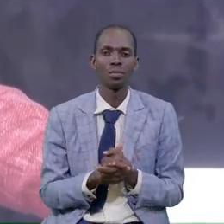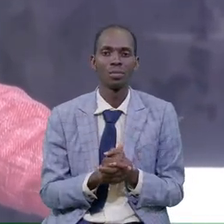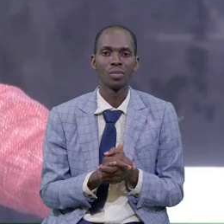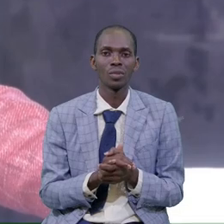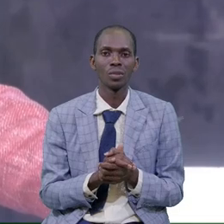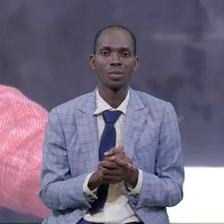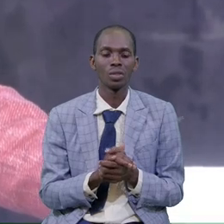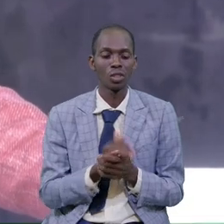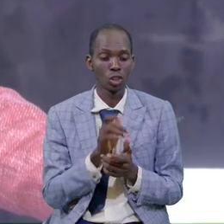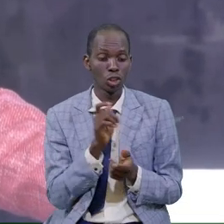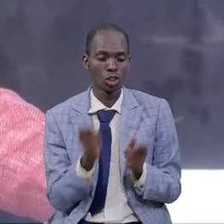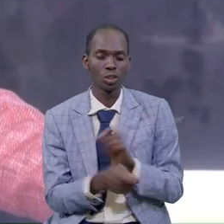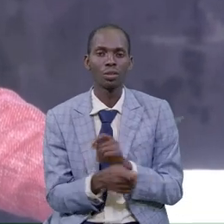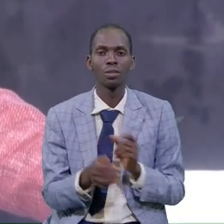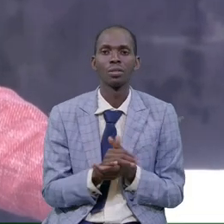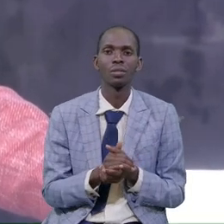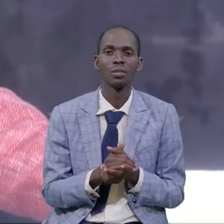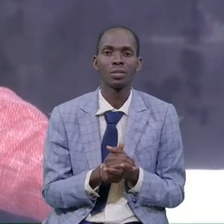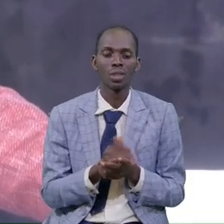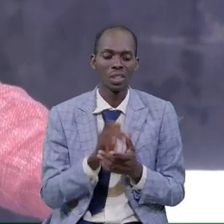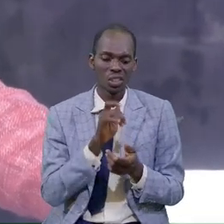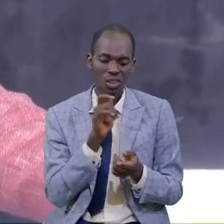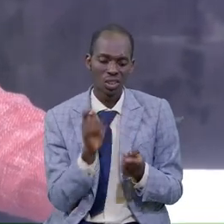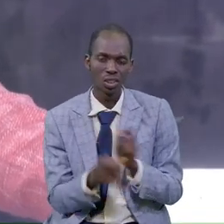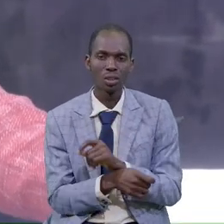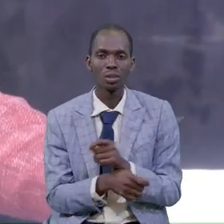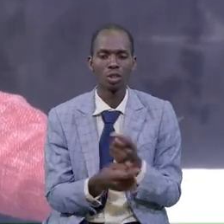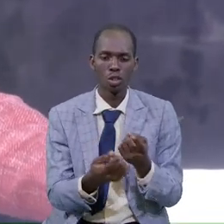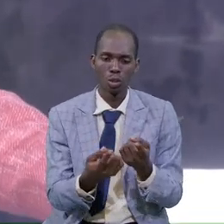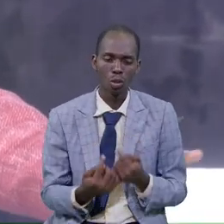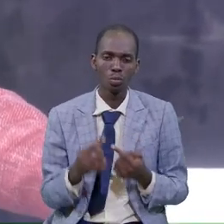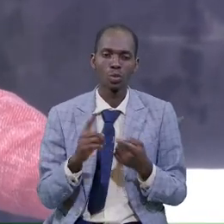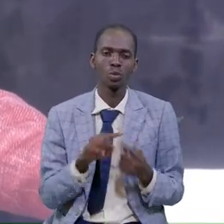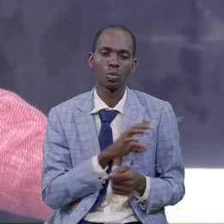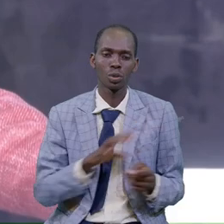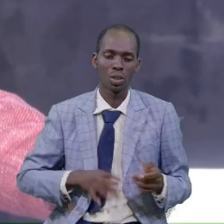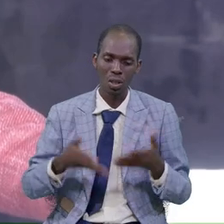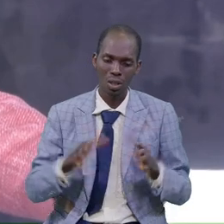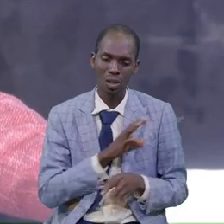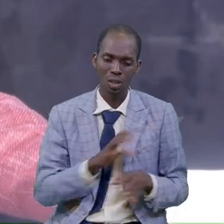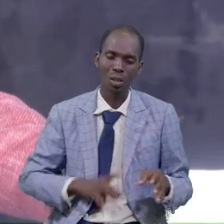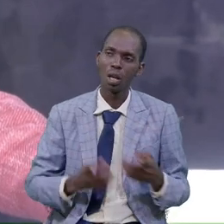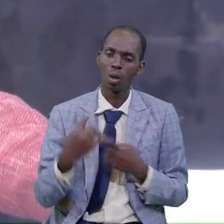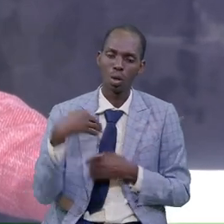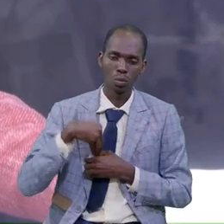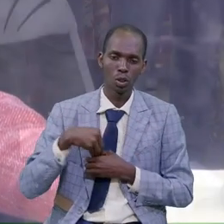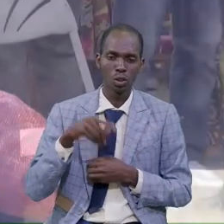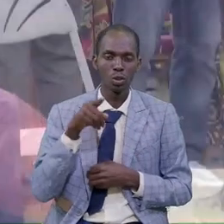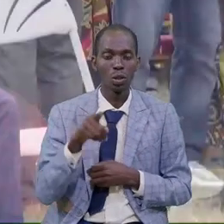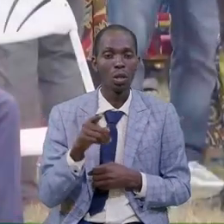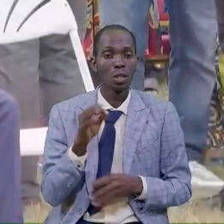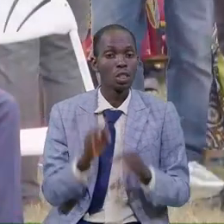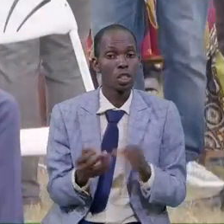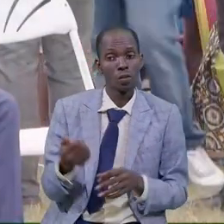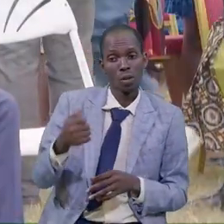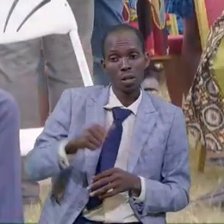Le changement. Le changement. Viens à Christ. Que Christ vienne en toi. Si un